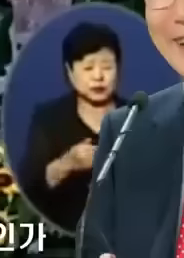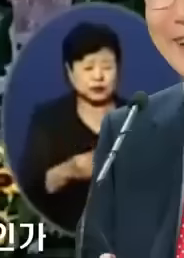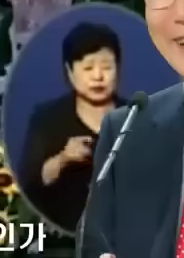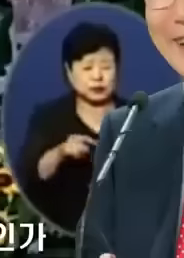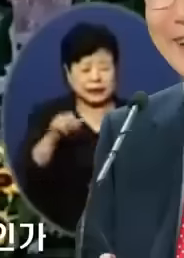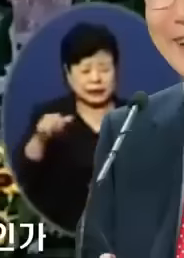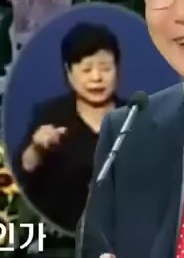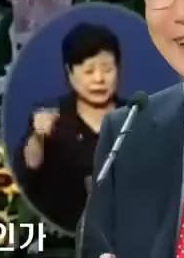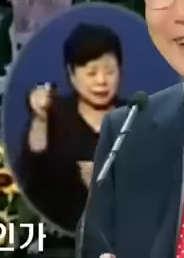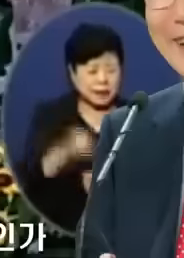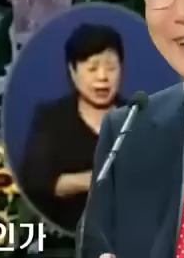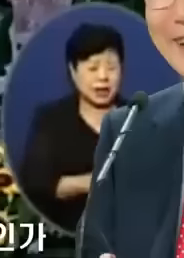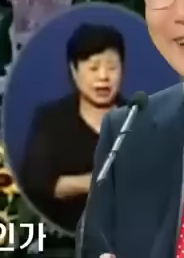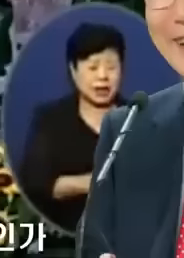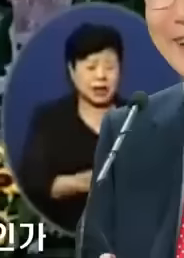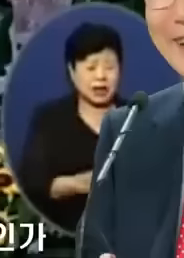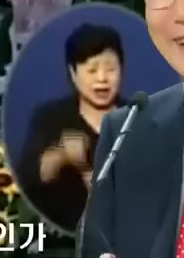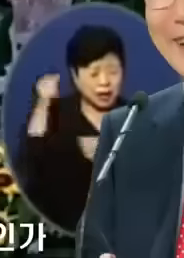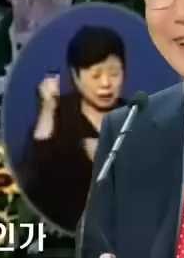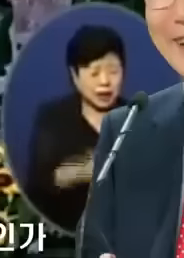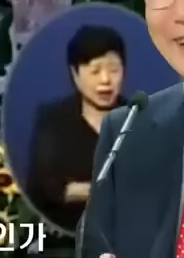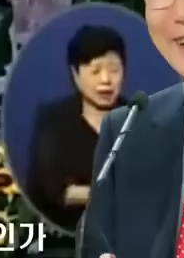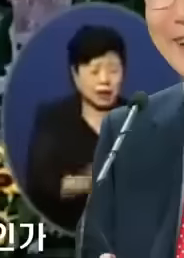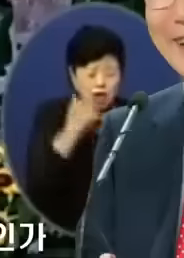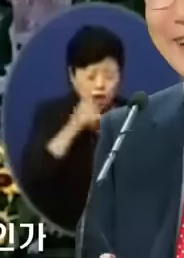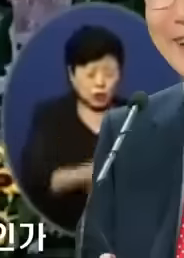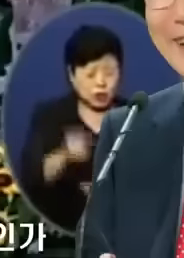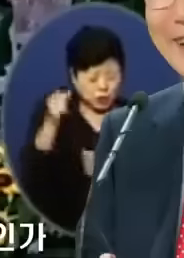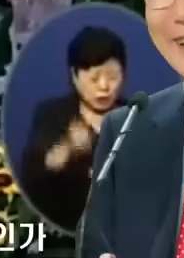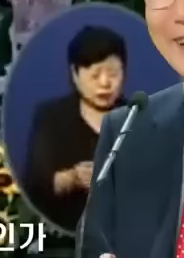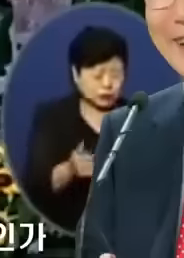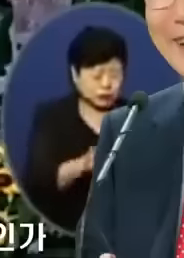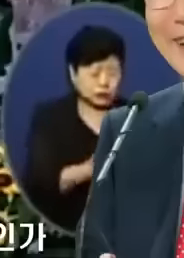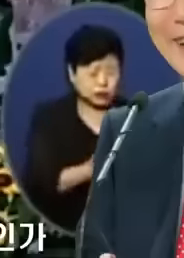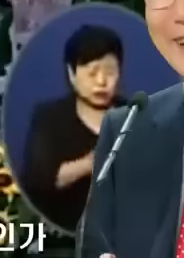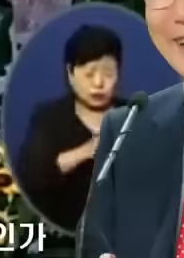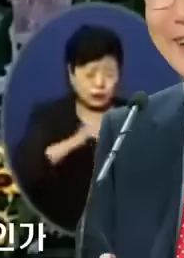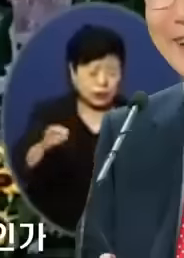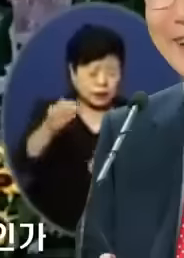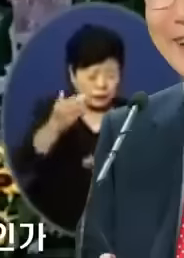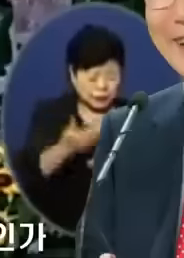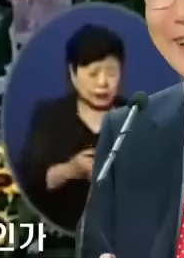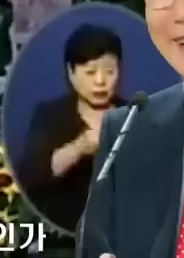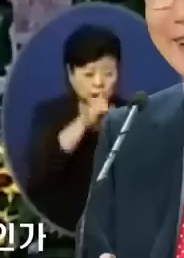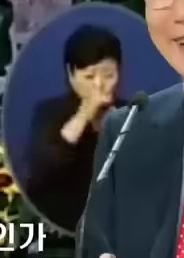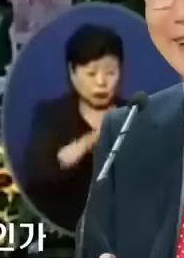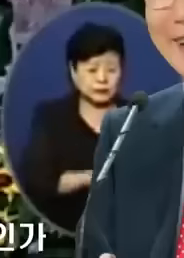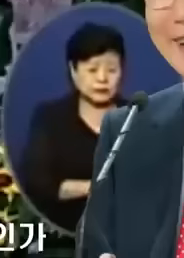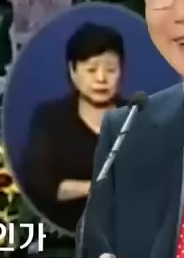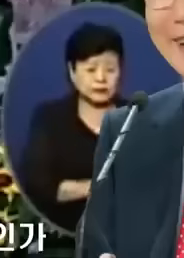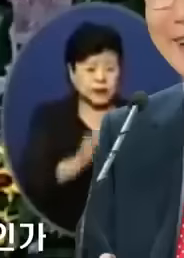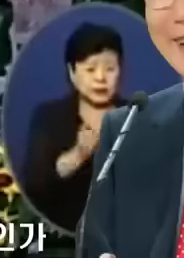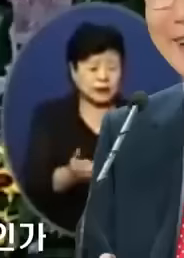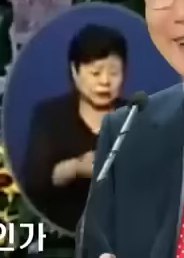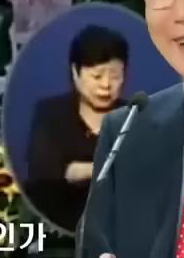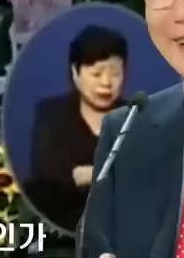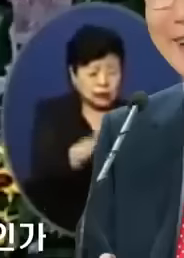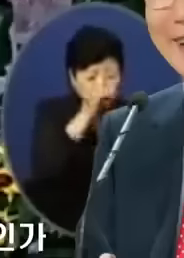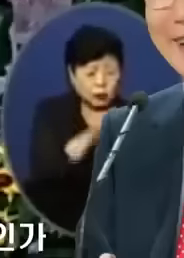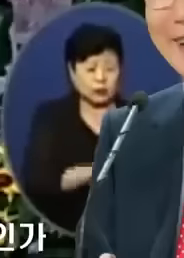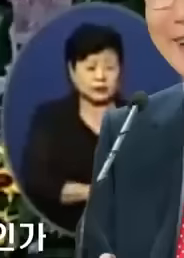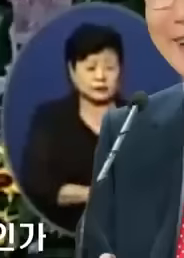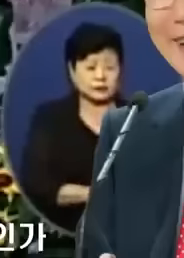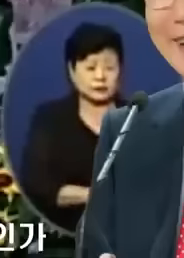번 맞고 태장로도 맞고 돌로 맞아 죽은 줄 알고 끌고 나가 쓰레기 때문에 던진 적도 있고 배에서 파선당하여